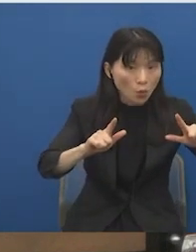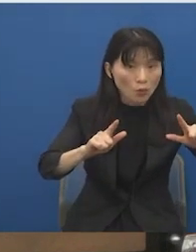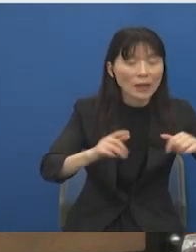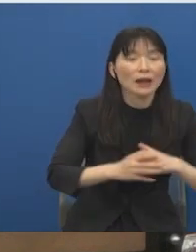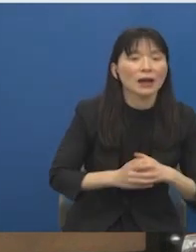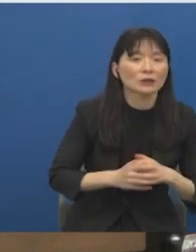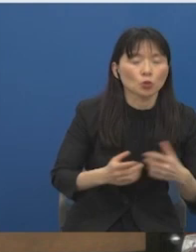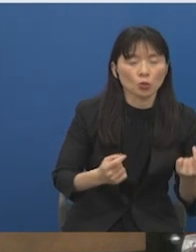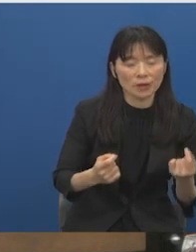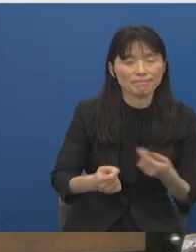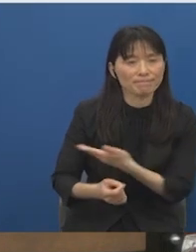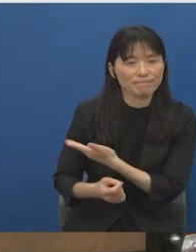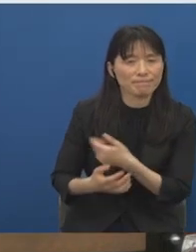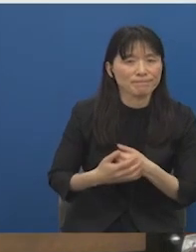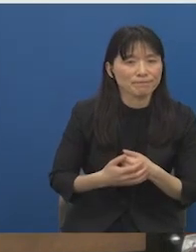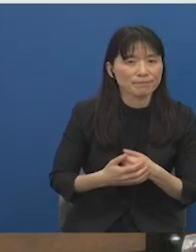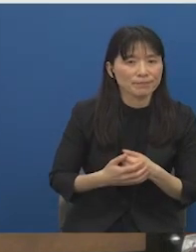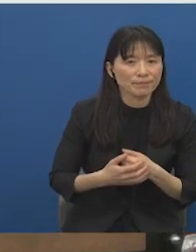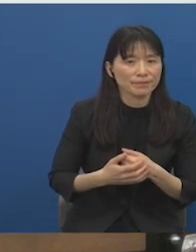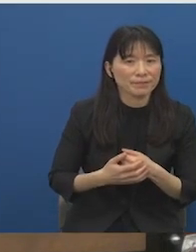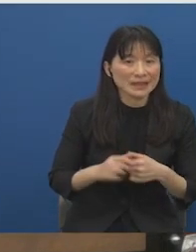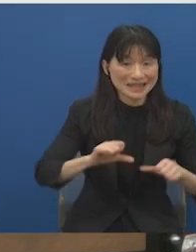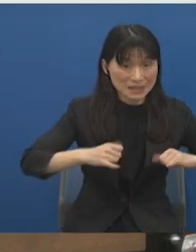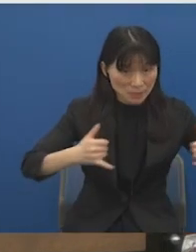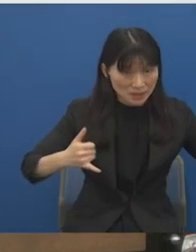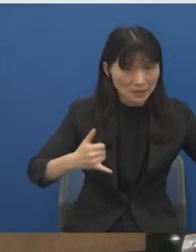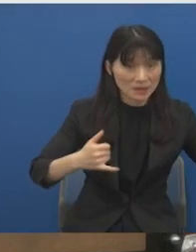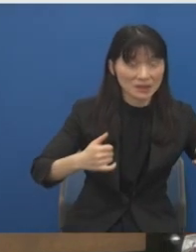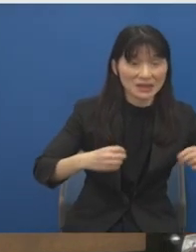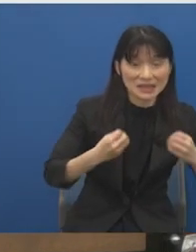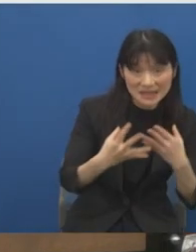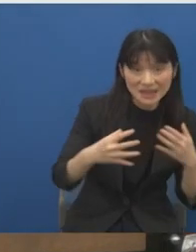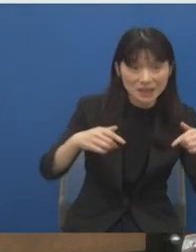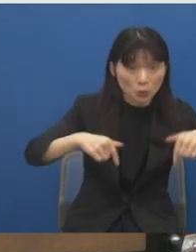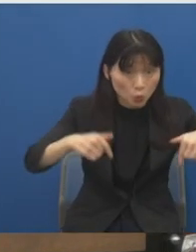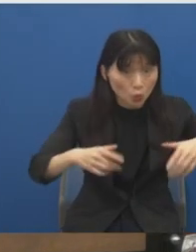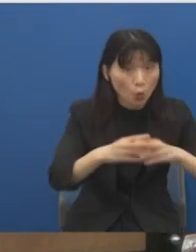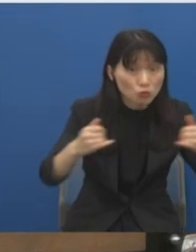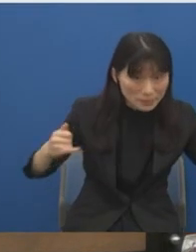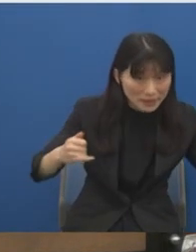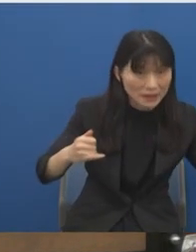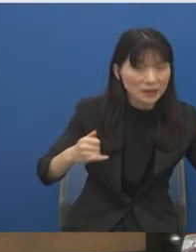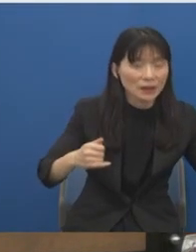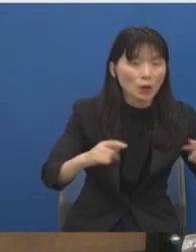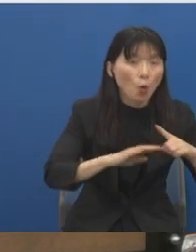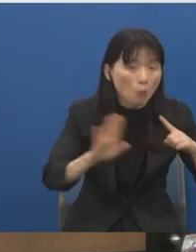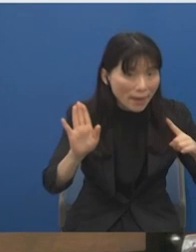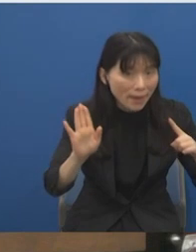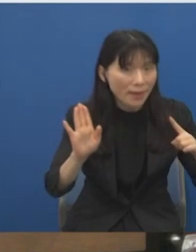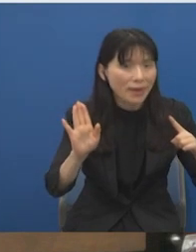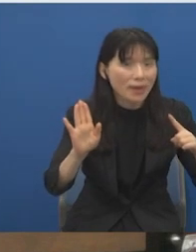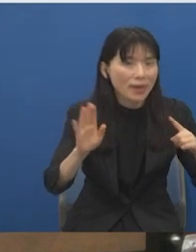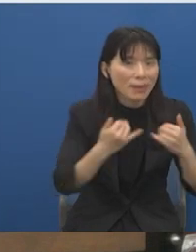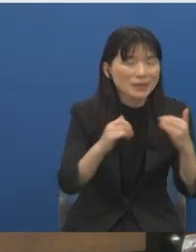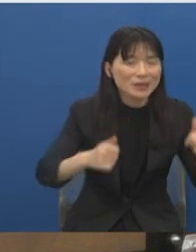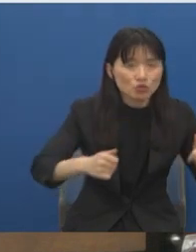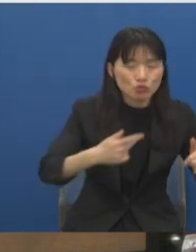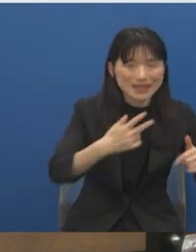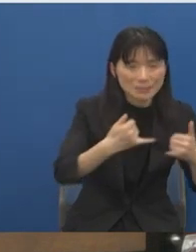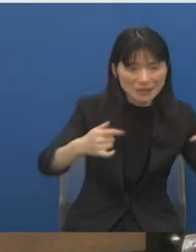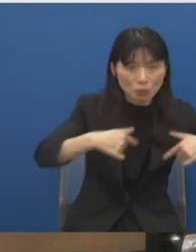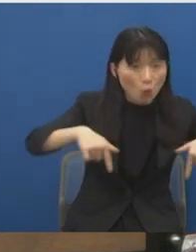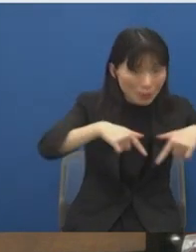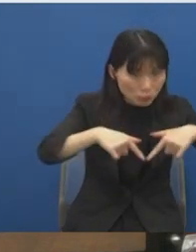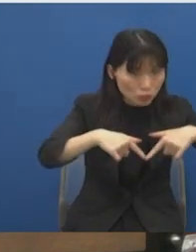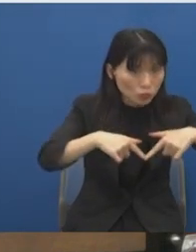おりでありました。すなわち自民党、維新、京都、国民、公明党、民主市民フォーラムの各